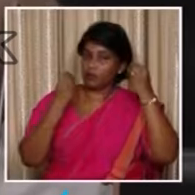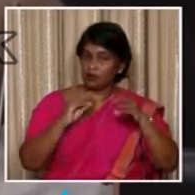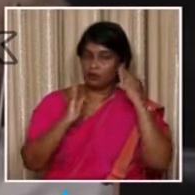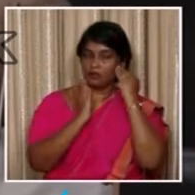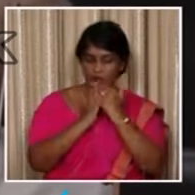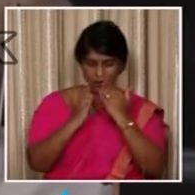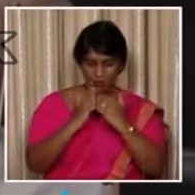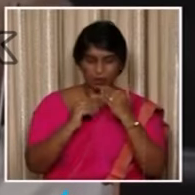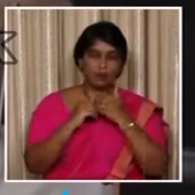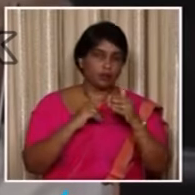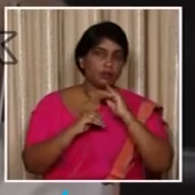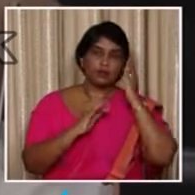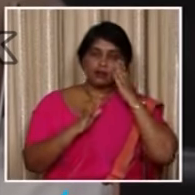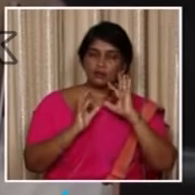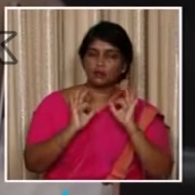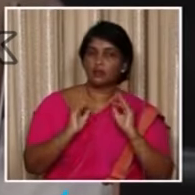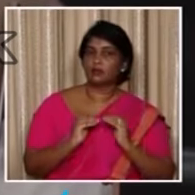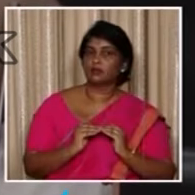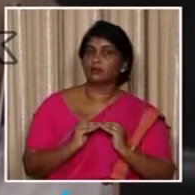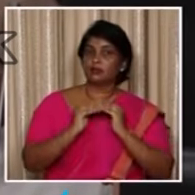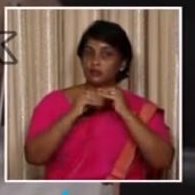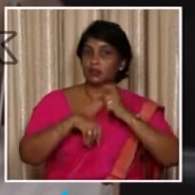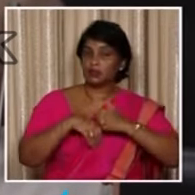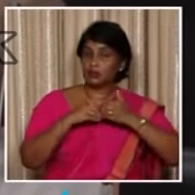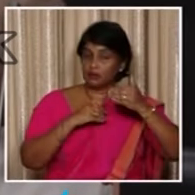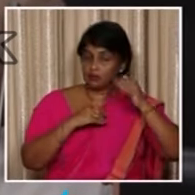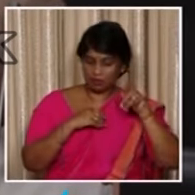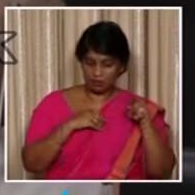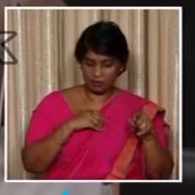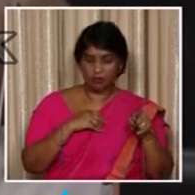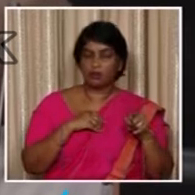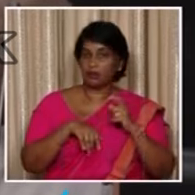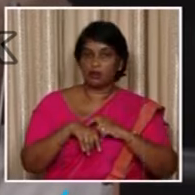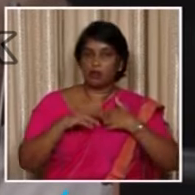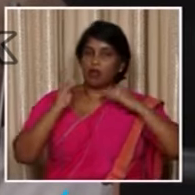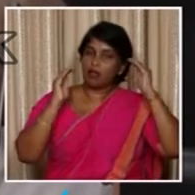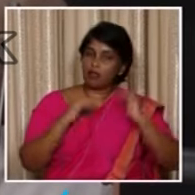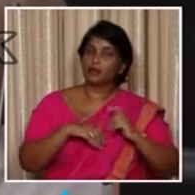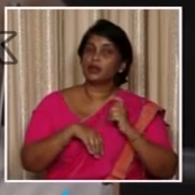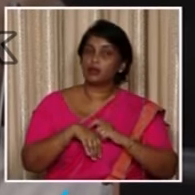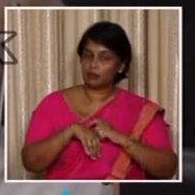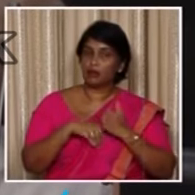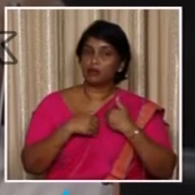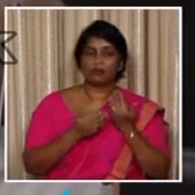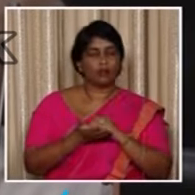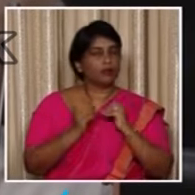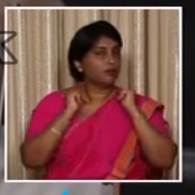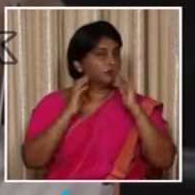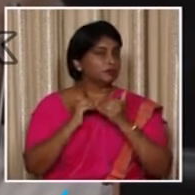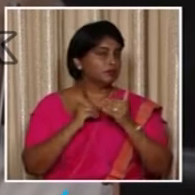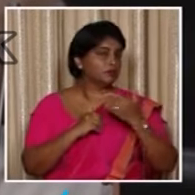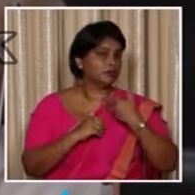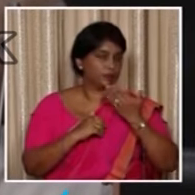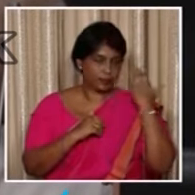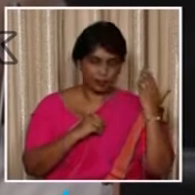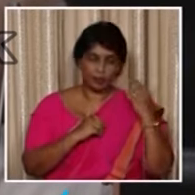රටවල් යලි සාමාන්‍ය තත්ත්වයට පත්වීමට ගත වූ කාලයට වඩා අඩු කාලයකින් අපට යථා තත්ත්වයට පත්වෙන්න හැකි